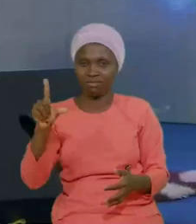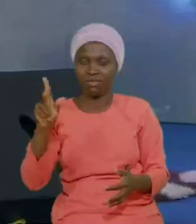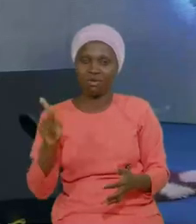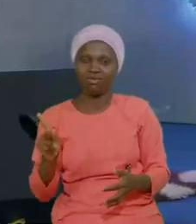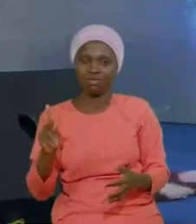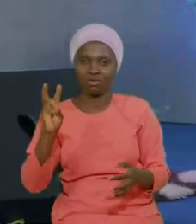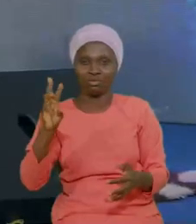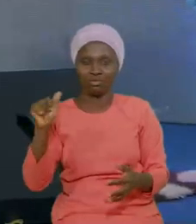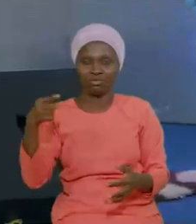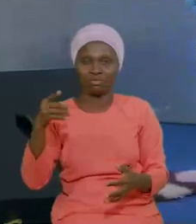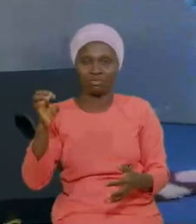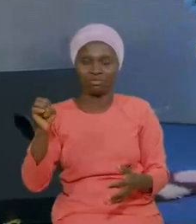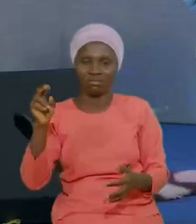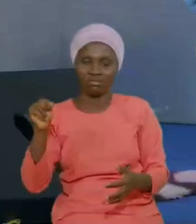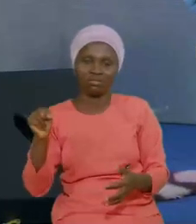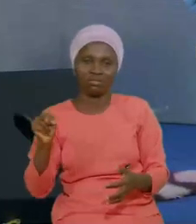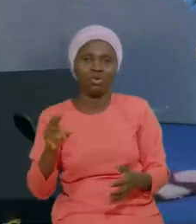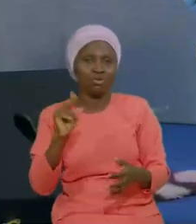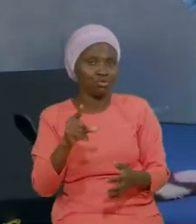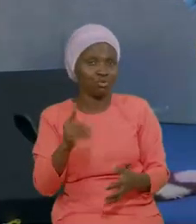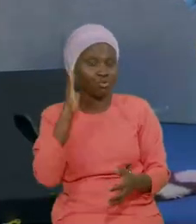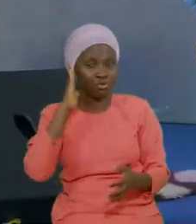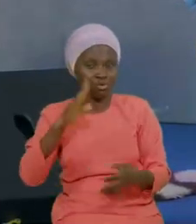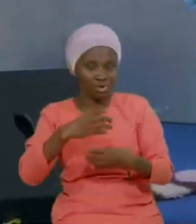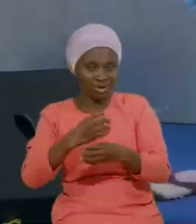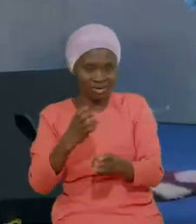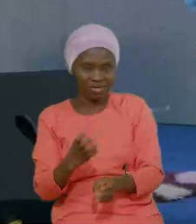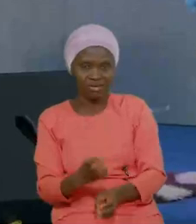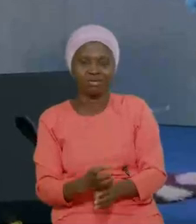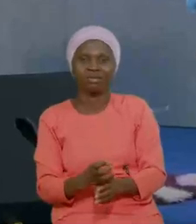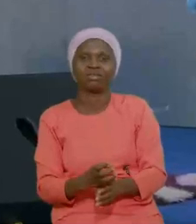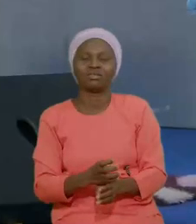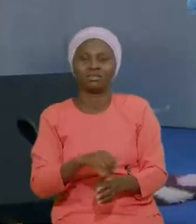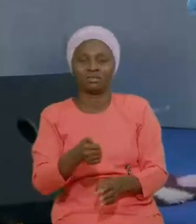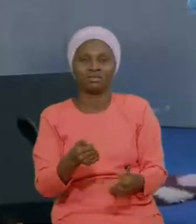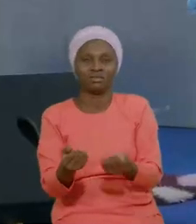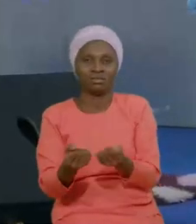Si ils te disent, si tu as Volkswagen, personne ne va fabriquer BMW.